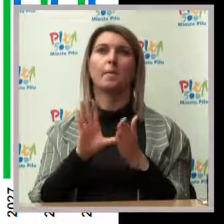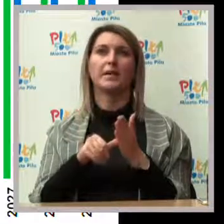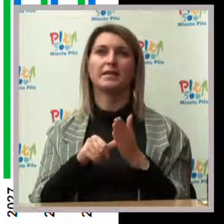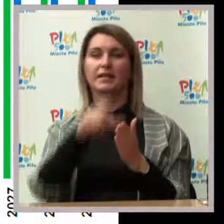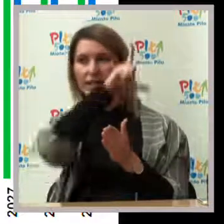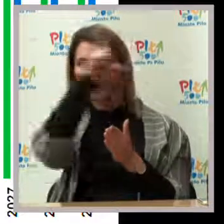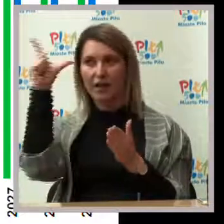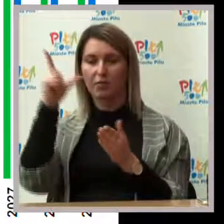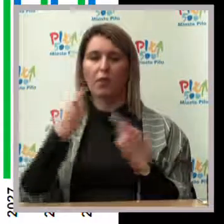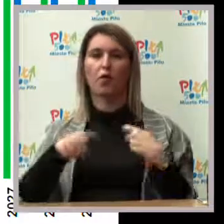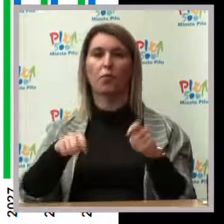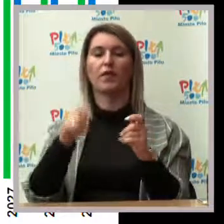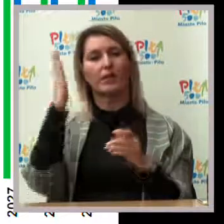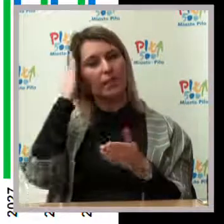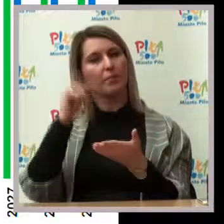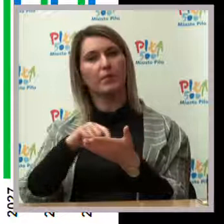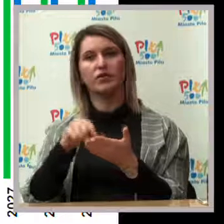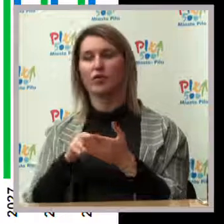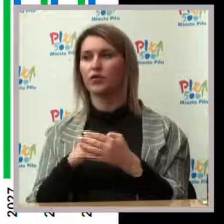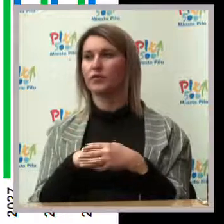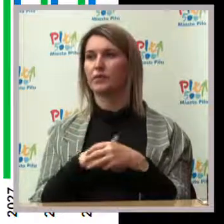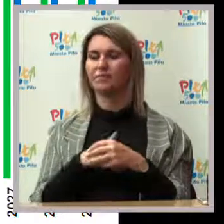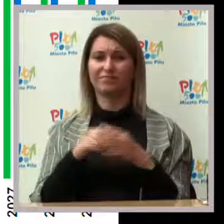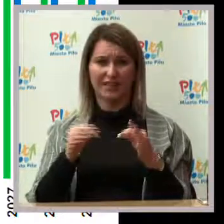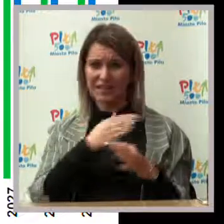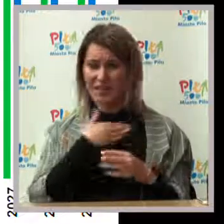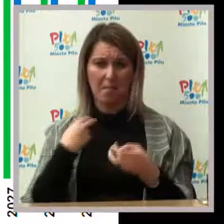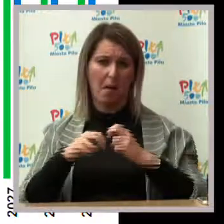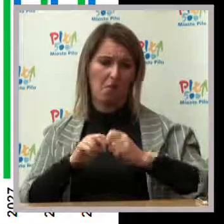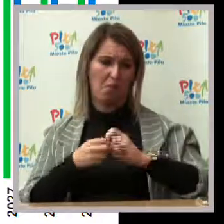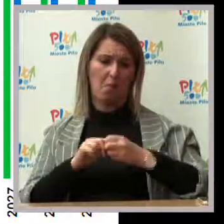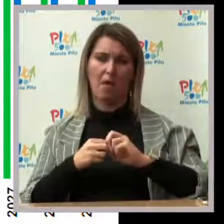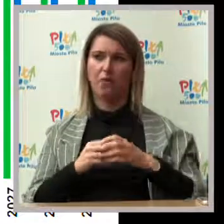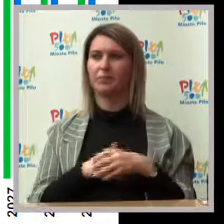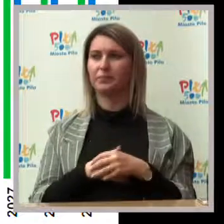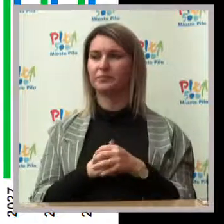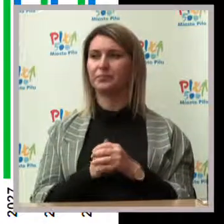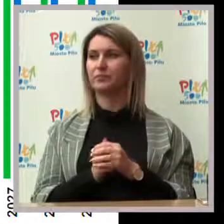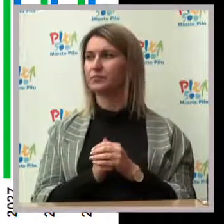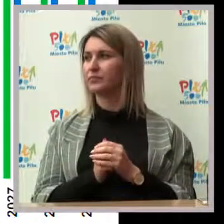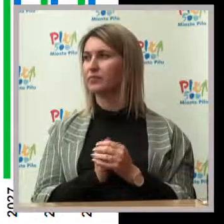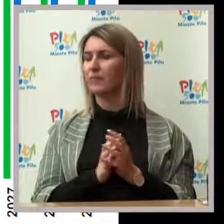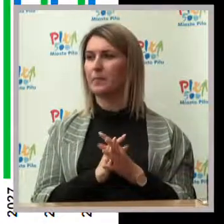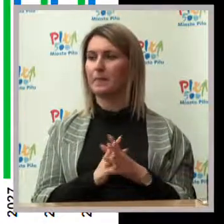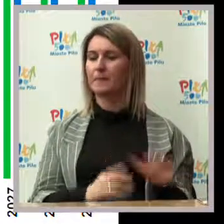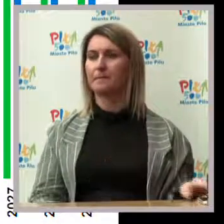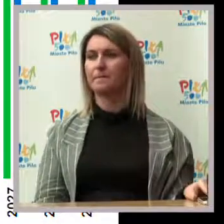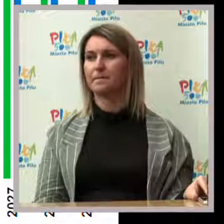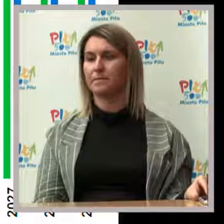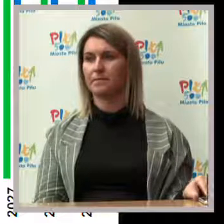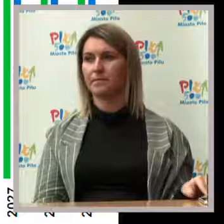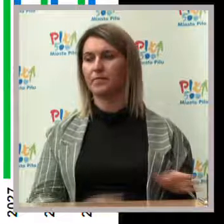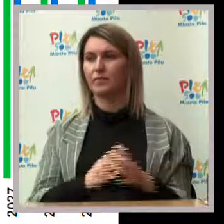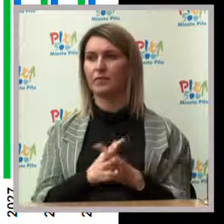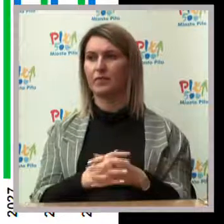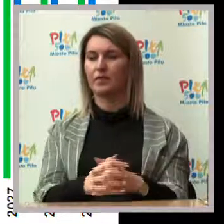tamtego czasu nie mamy już problemu z finansowaniem zasobu komunalnego gminy. będącego w administrowaniu właśnie przez